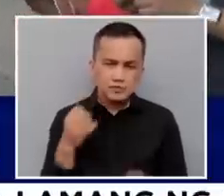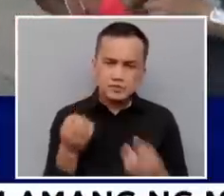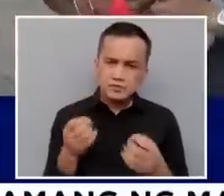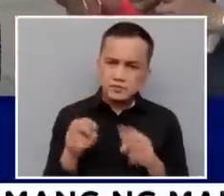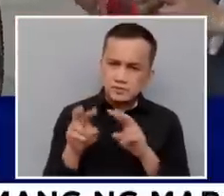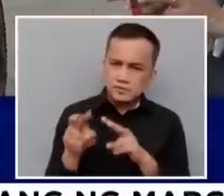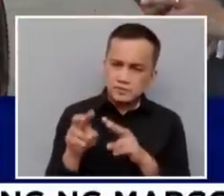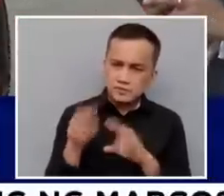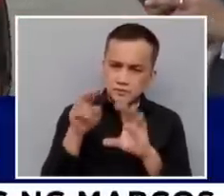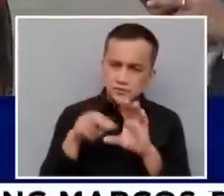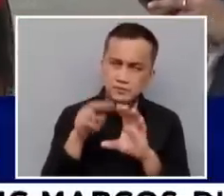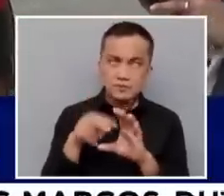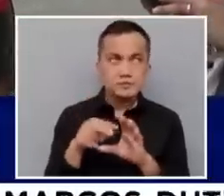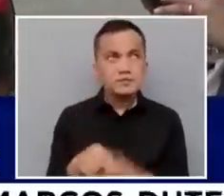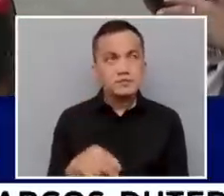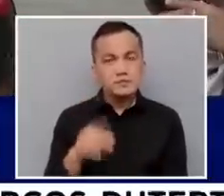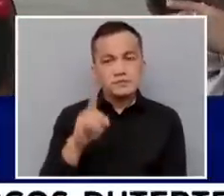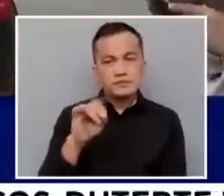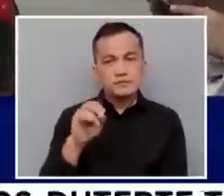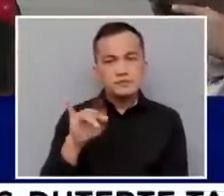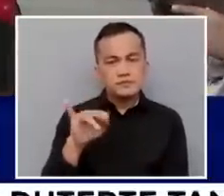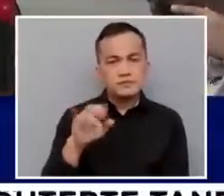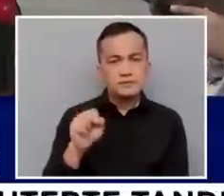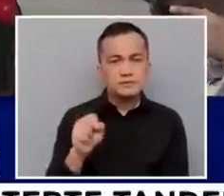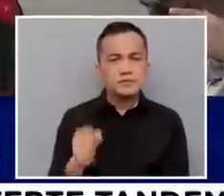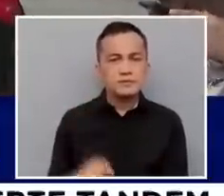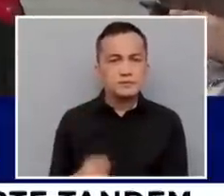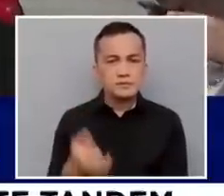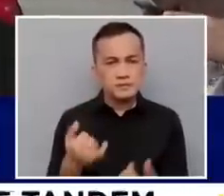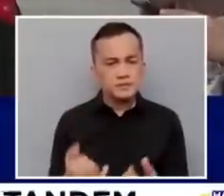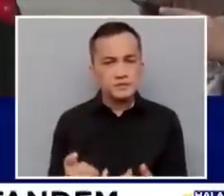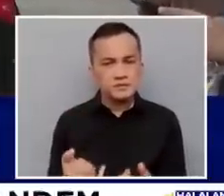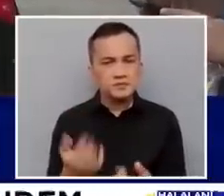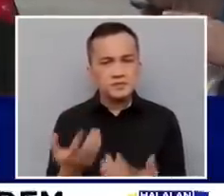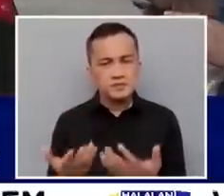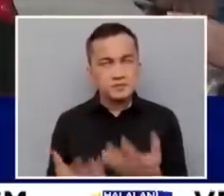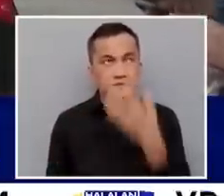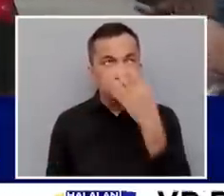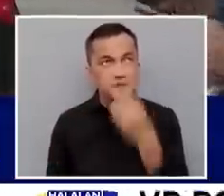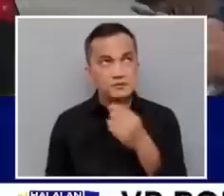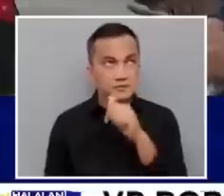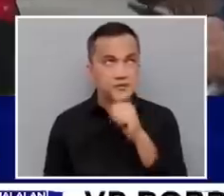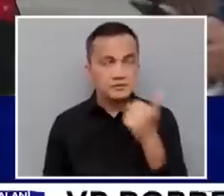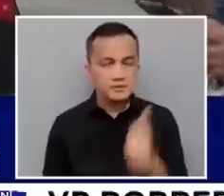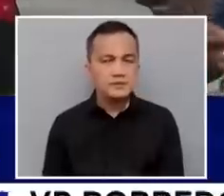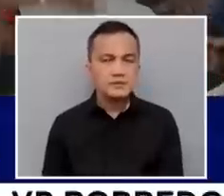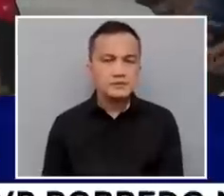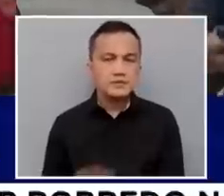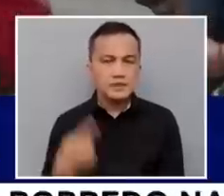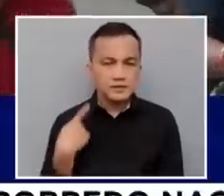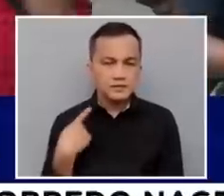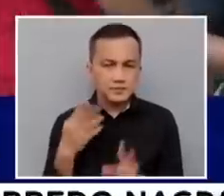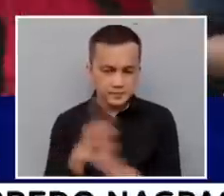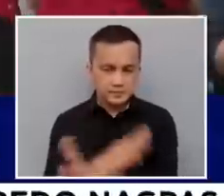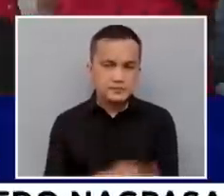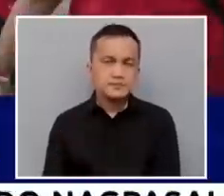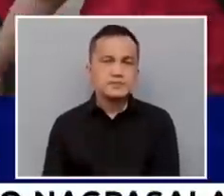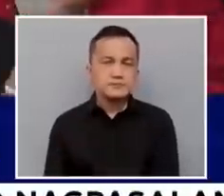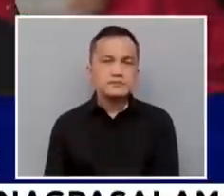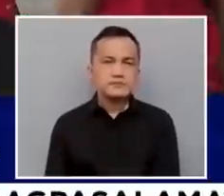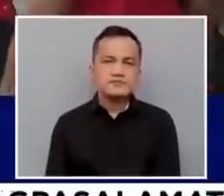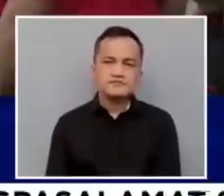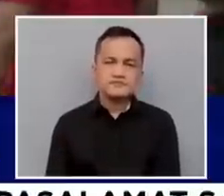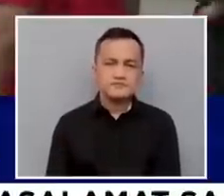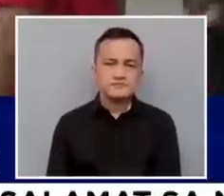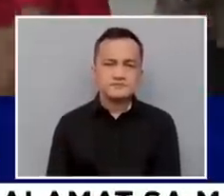video yun, nakaboard kami ni Doris kagabi. Ngayon, siguro natulog muna yung iba, meron naman pumalit. Pero hindi naman